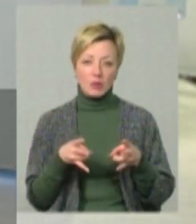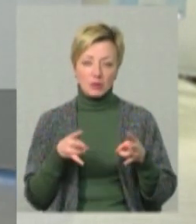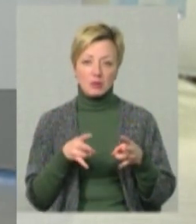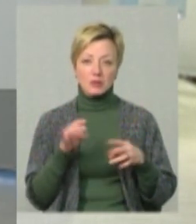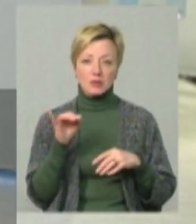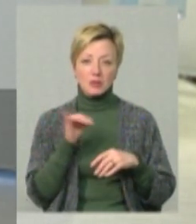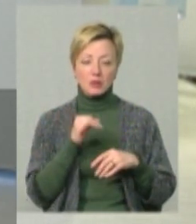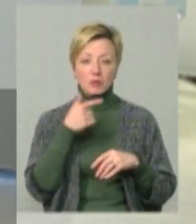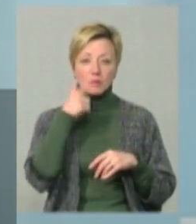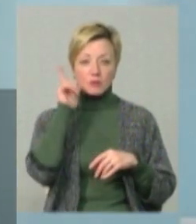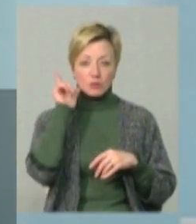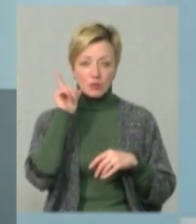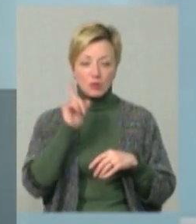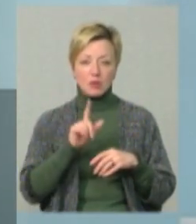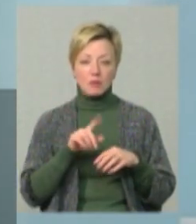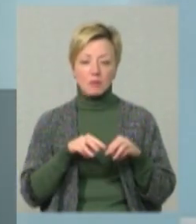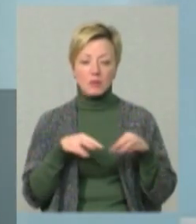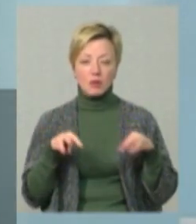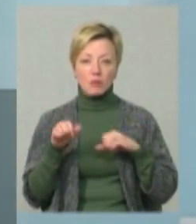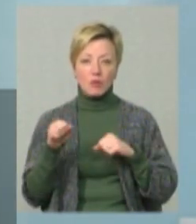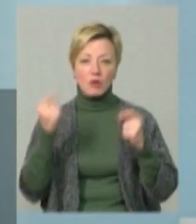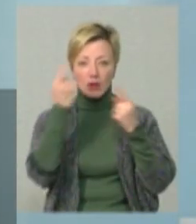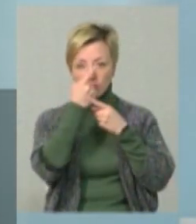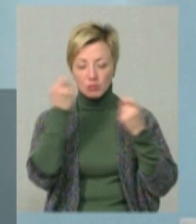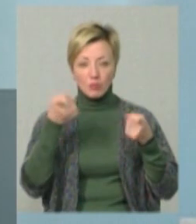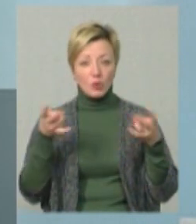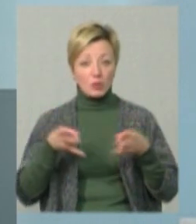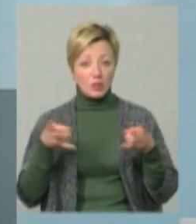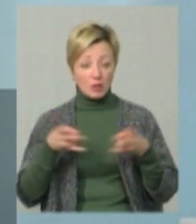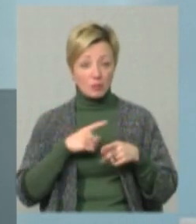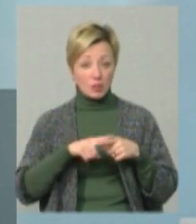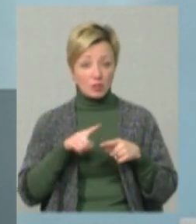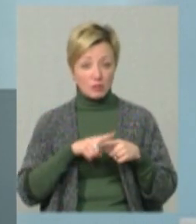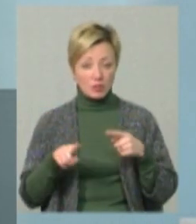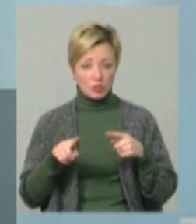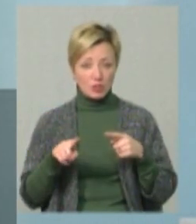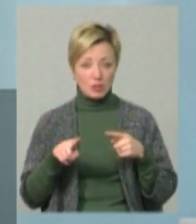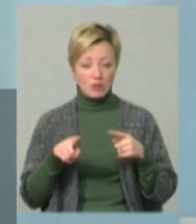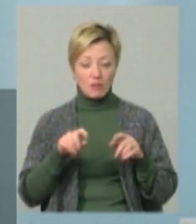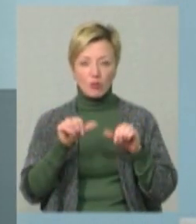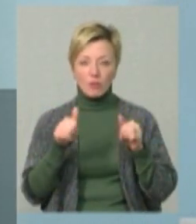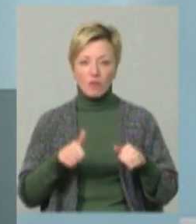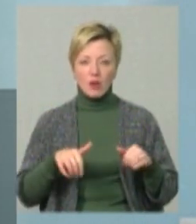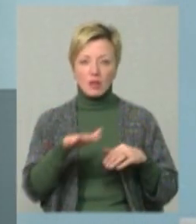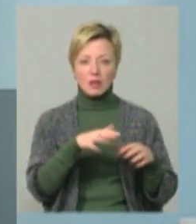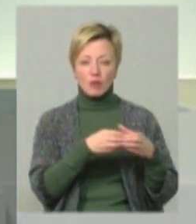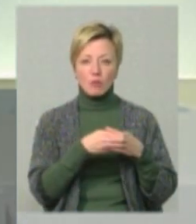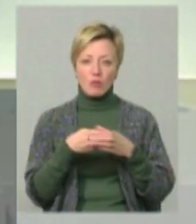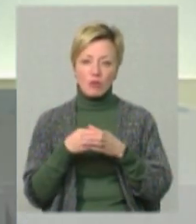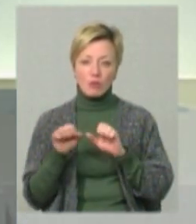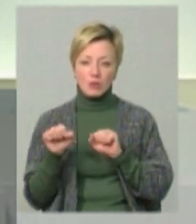необхідності? І нагадаю, що позавчора якраз в Міноборони анонсували потребу у пришвидшенні формування підрозділів тероборони.